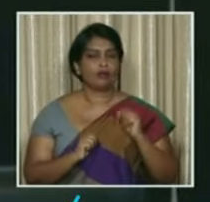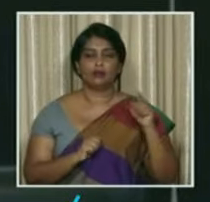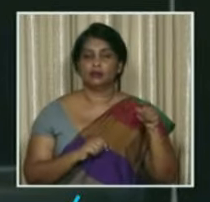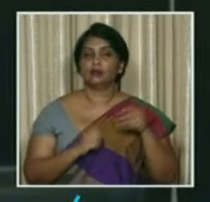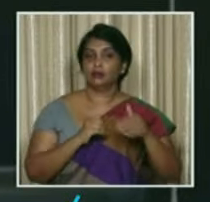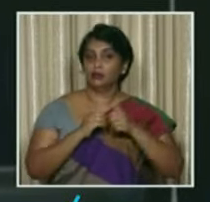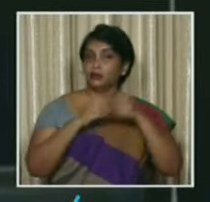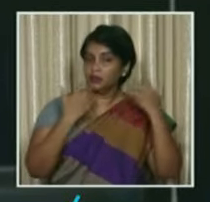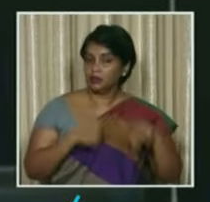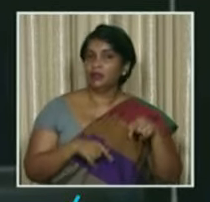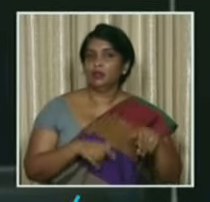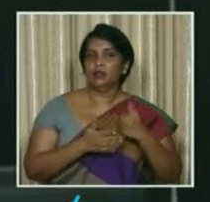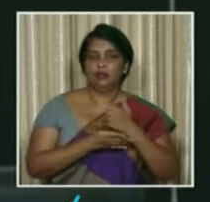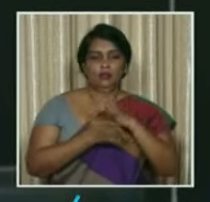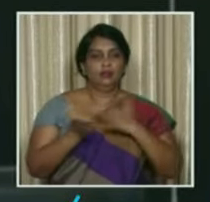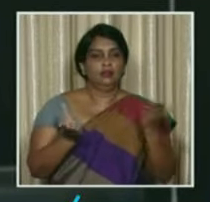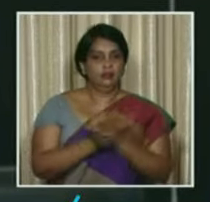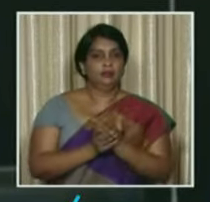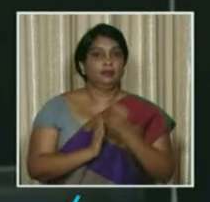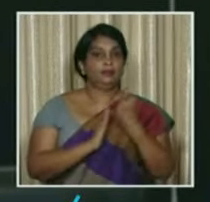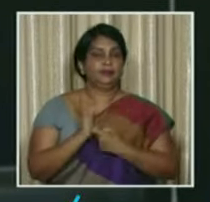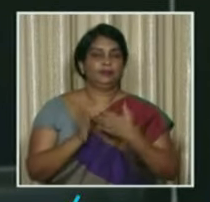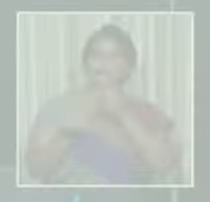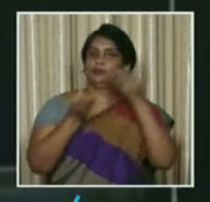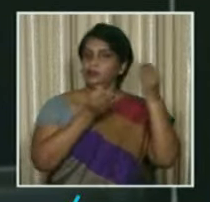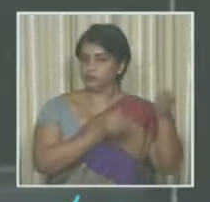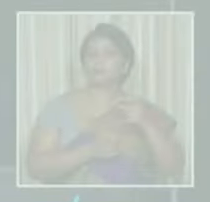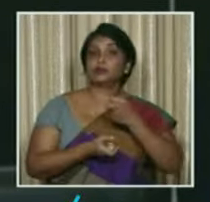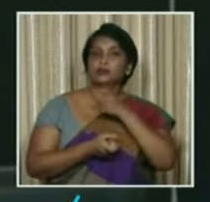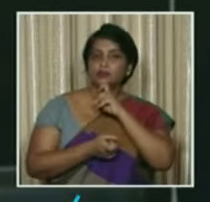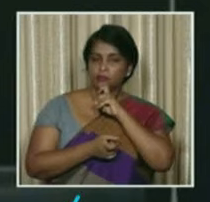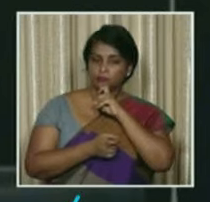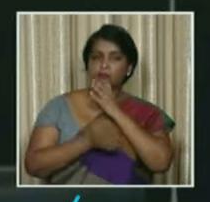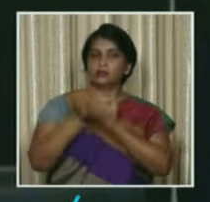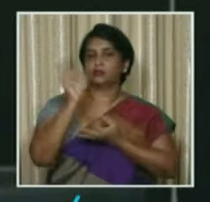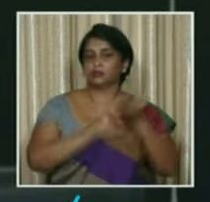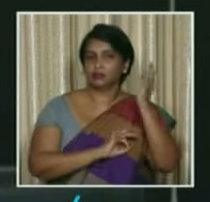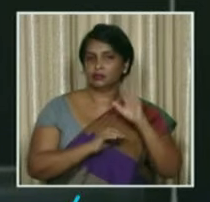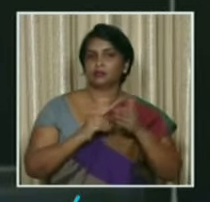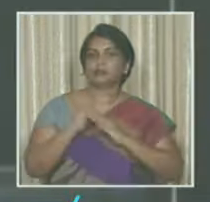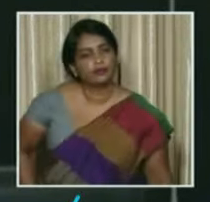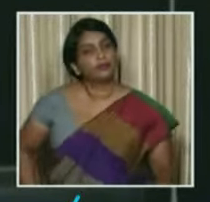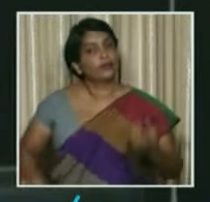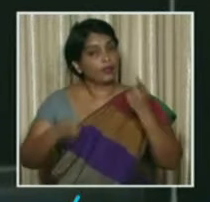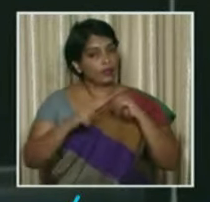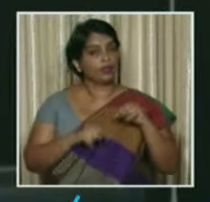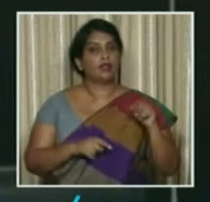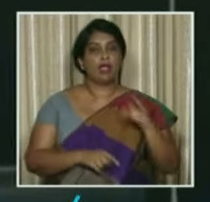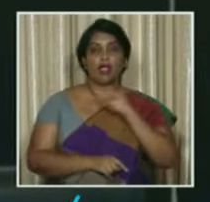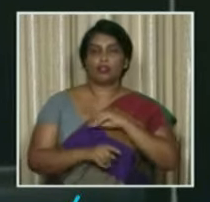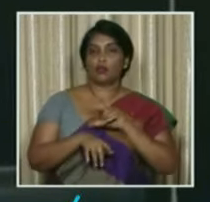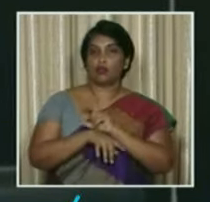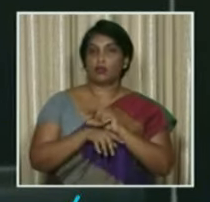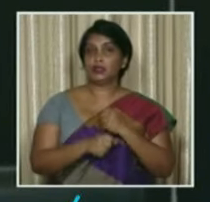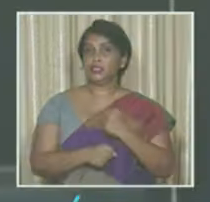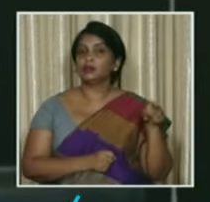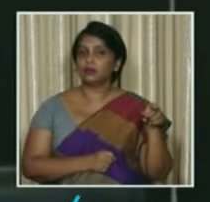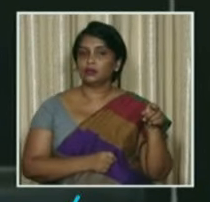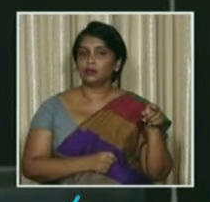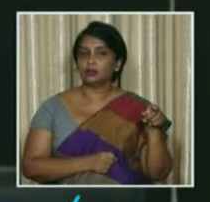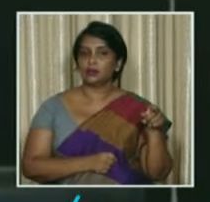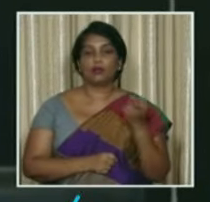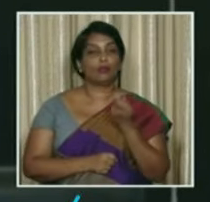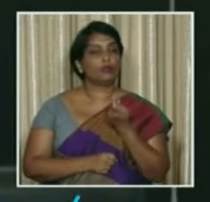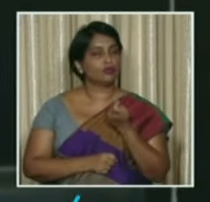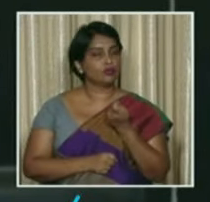පරීක්ෂණ නිමා කරලා මේ ලිපි ගොනුව දැන් නීතිපතිවරයාට බාර දීලා තියෙනවා නඩු දැමීම සඳහා අවශ්‍ය උපදෙස් ලබා ගැනීම. ආදායම් කොමසාරිස් ජෙනරාල් වරිය